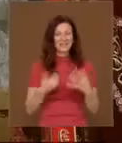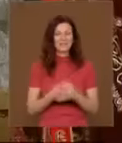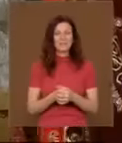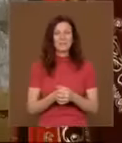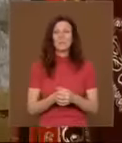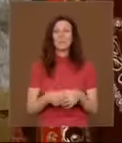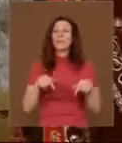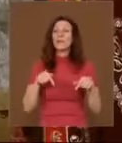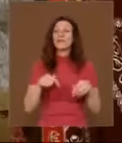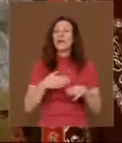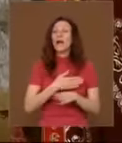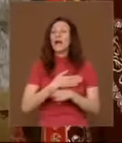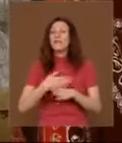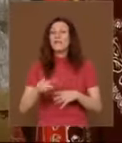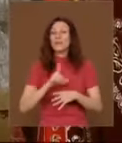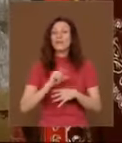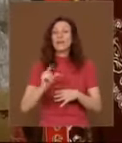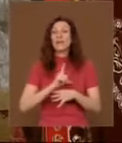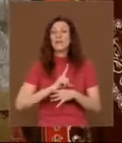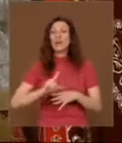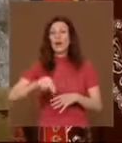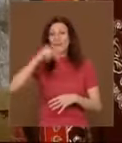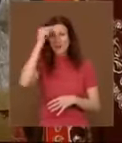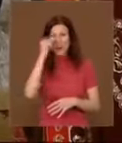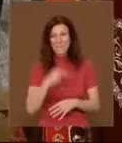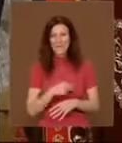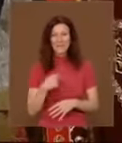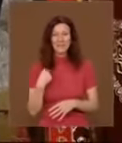И ние и присно и во веки веков.